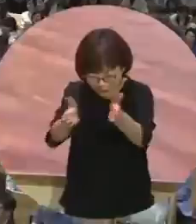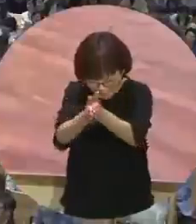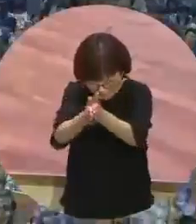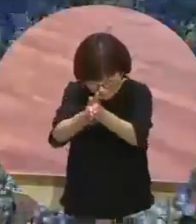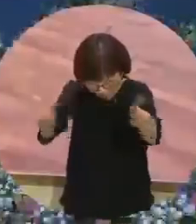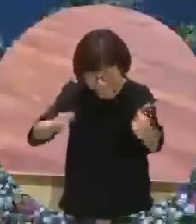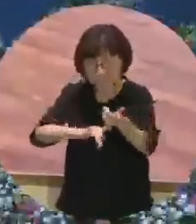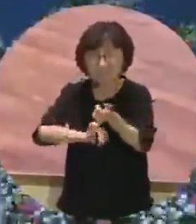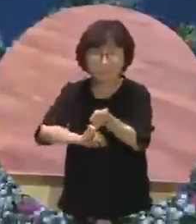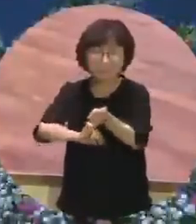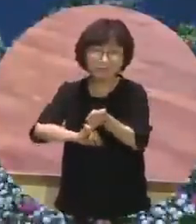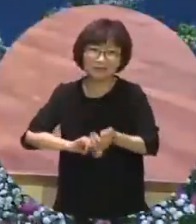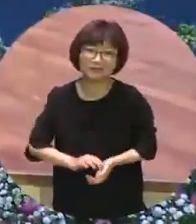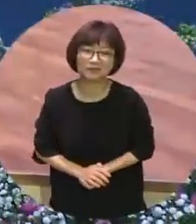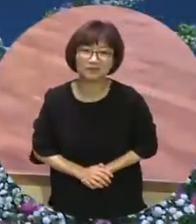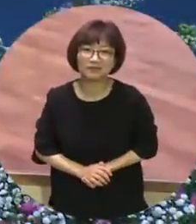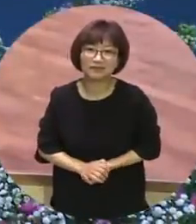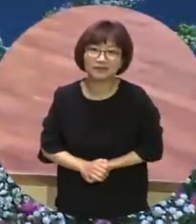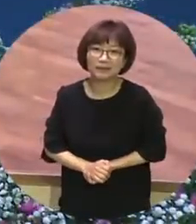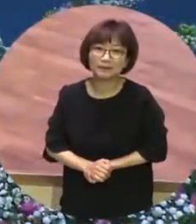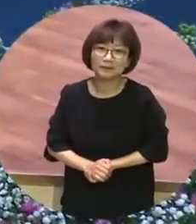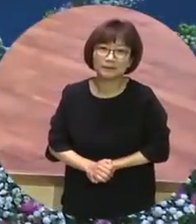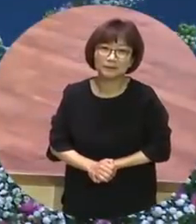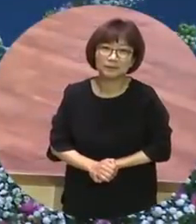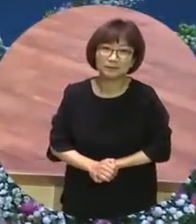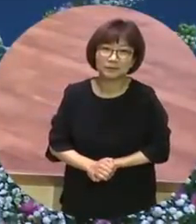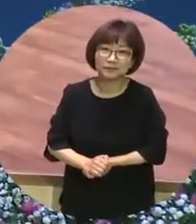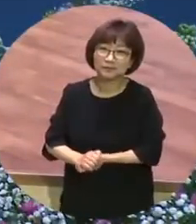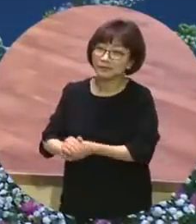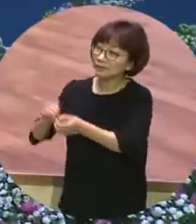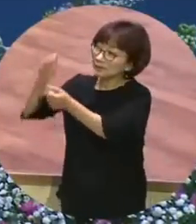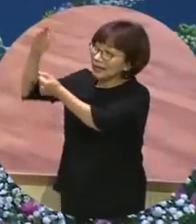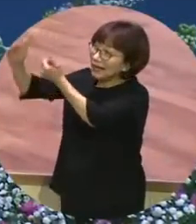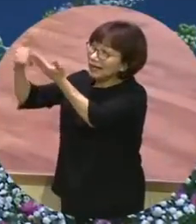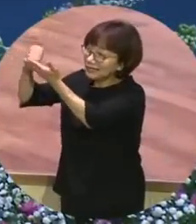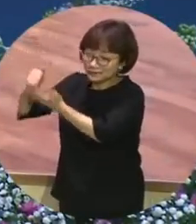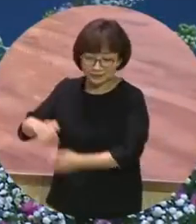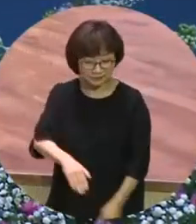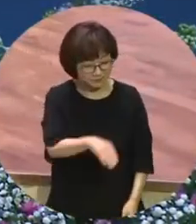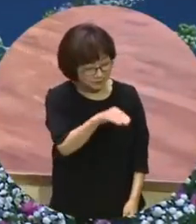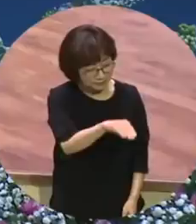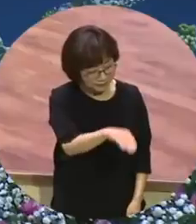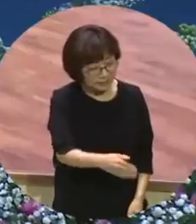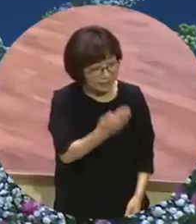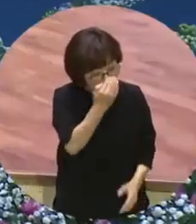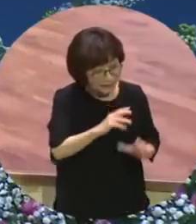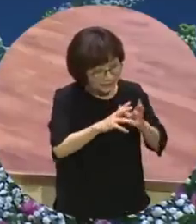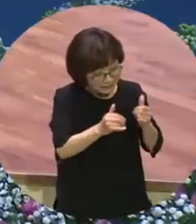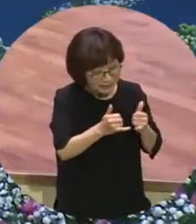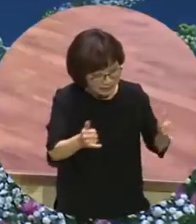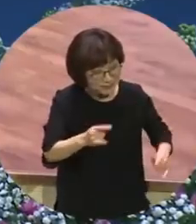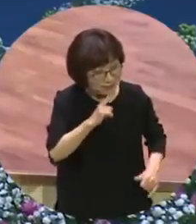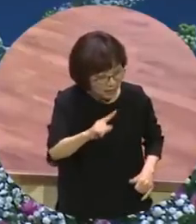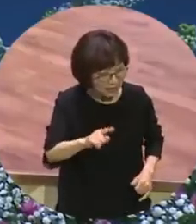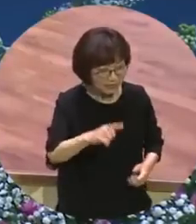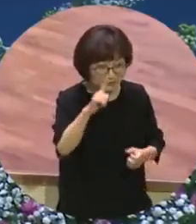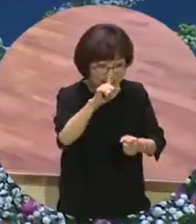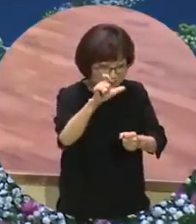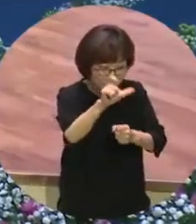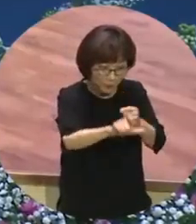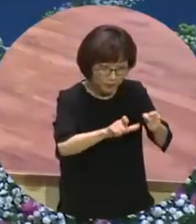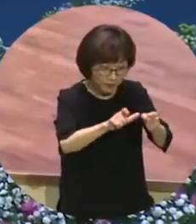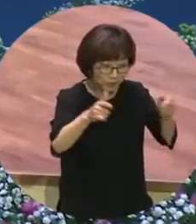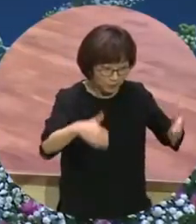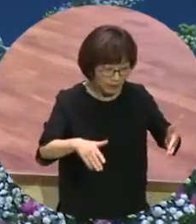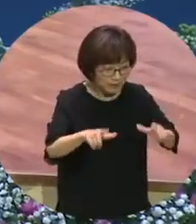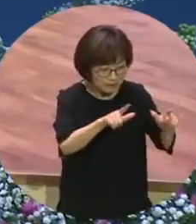자, 하나님께서는 이스라엘 백성들에게 과거를 너 한번 돌아봐라. 너 15년 동안 너 어떻게 살았냐? 과거를 한번